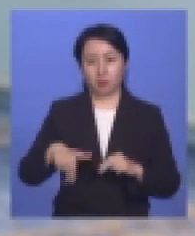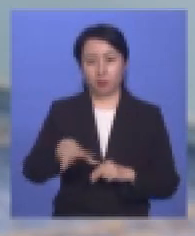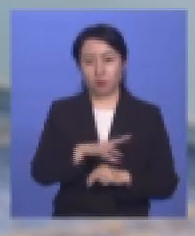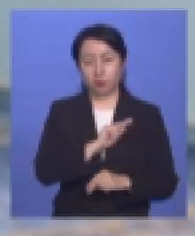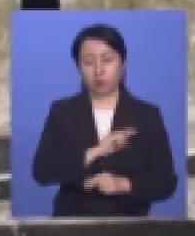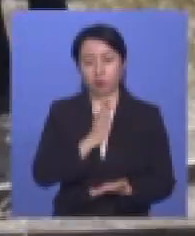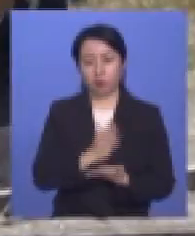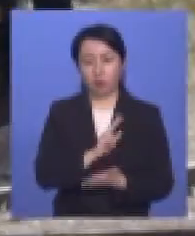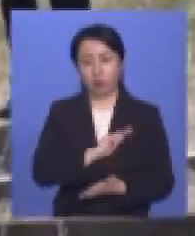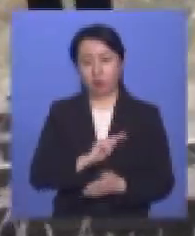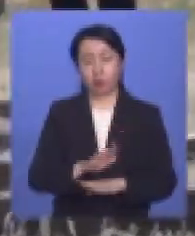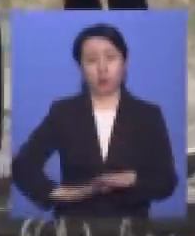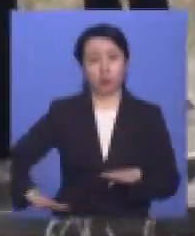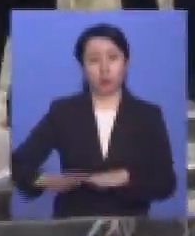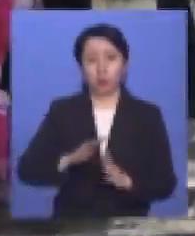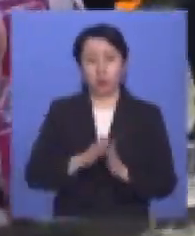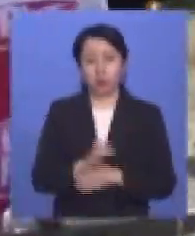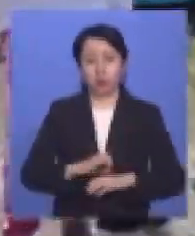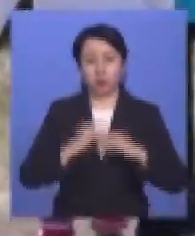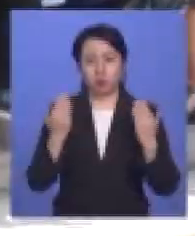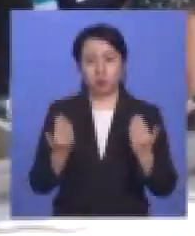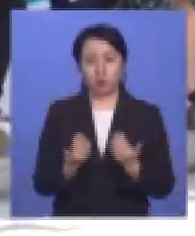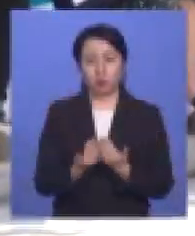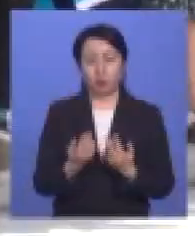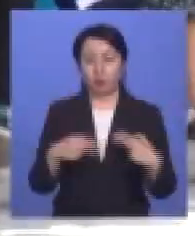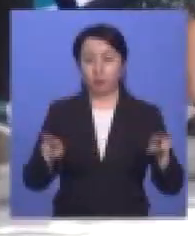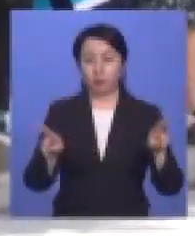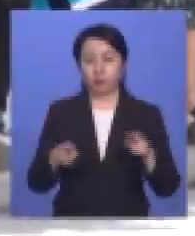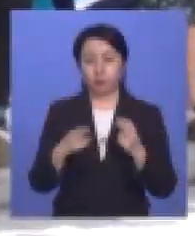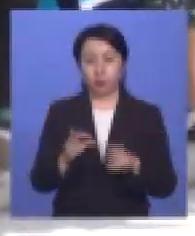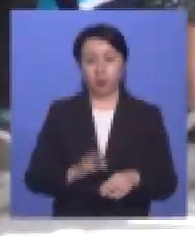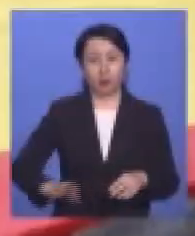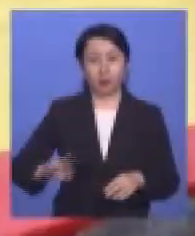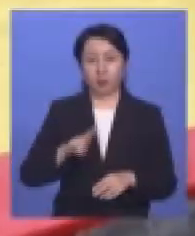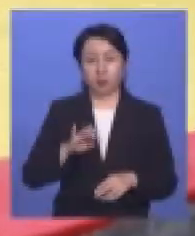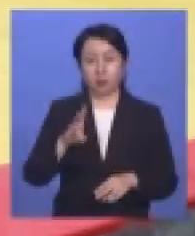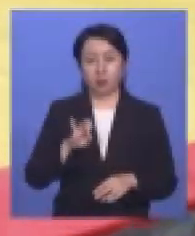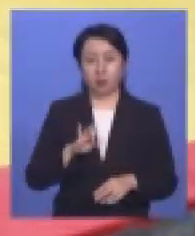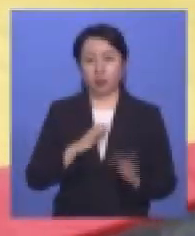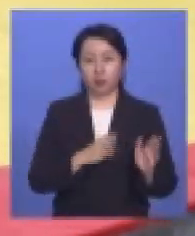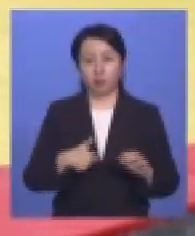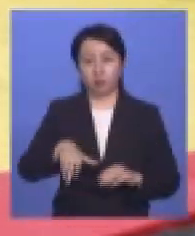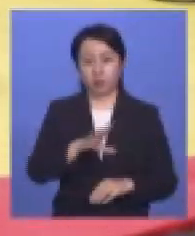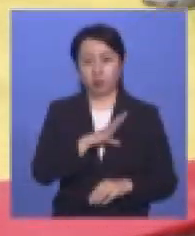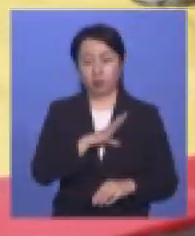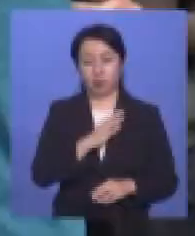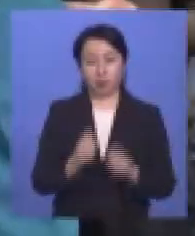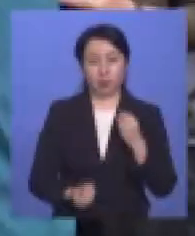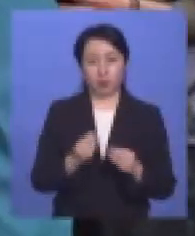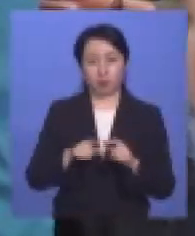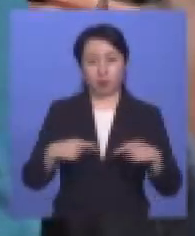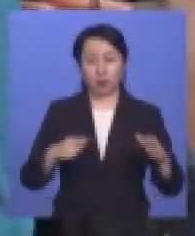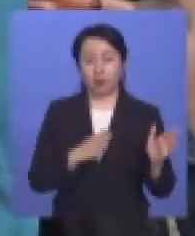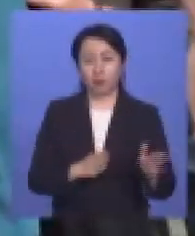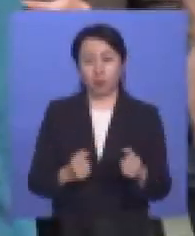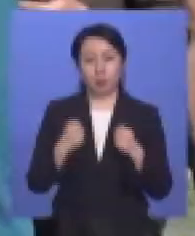задействовано, все работает. На территории сельского стадиона выступили солисты областной филармонии имени Акансера. Наряду с этим состоялись игры по различным